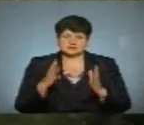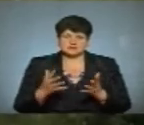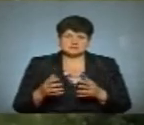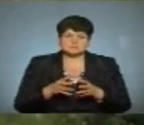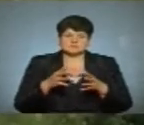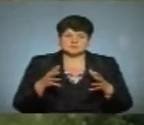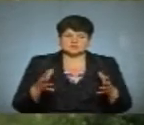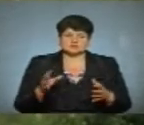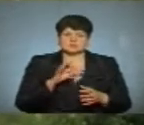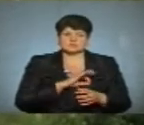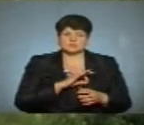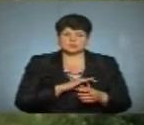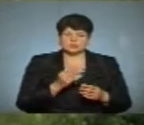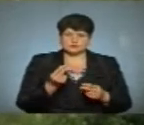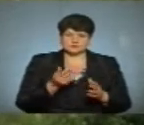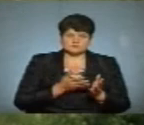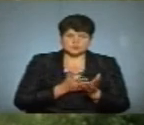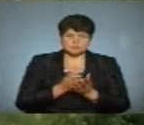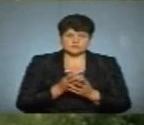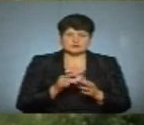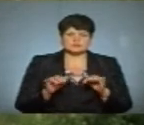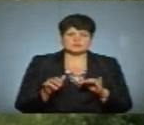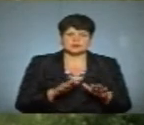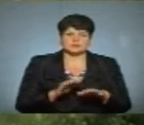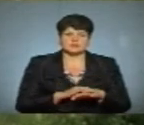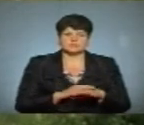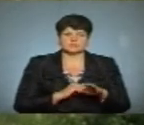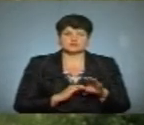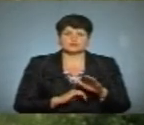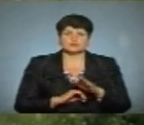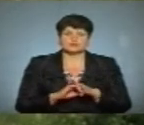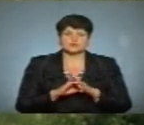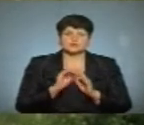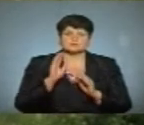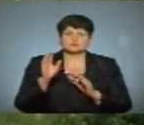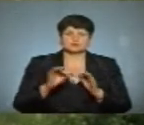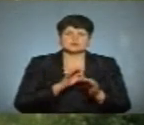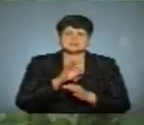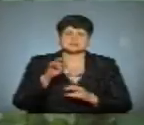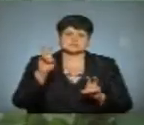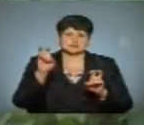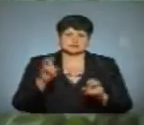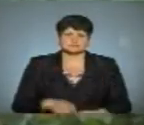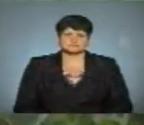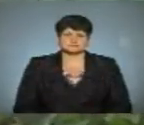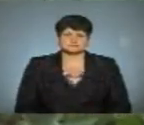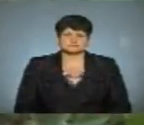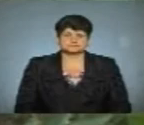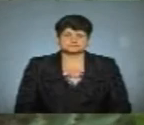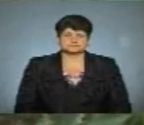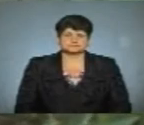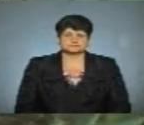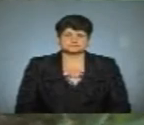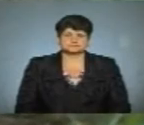Виручені гроші спрямовуватимуть на діяльність благодійного фонду «Майбутнє сиріт». Марія